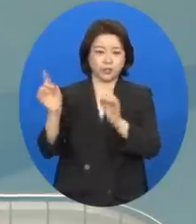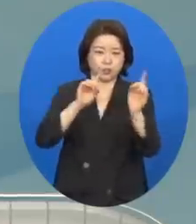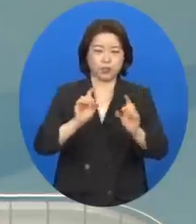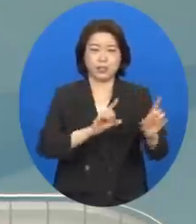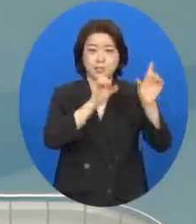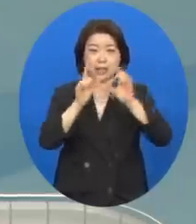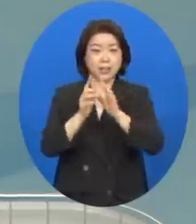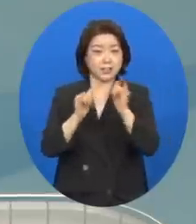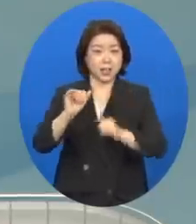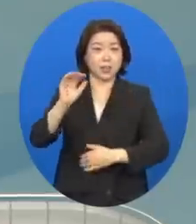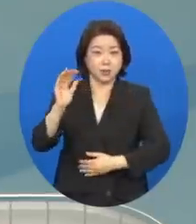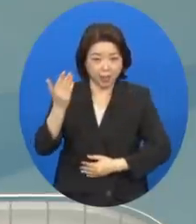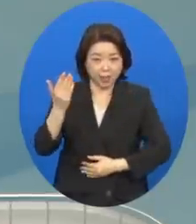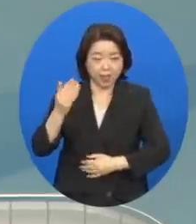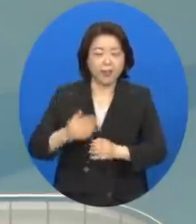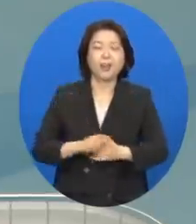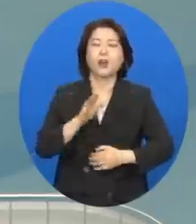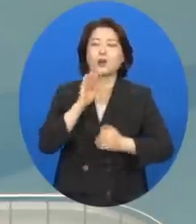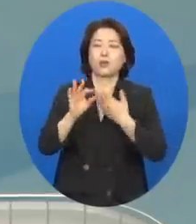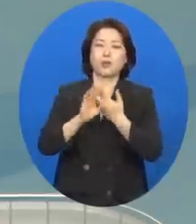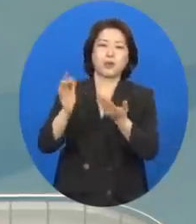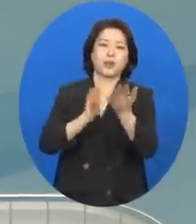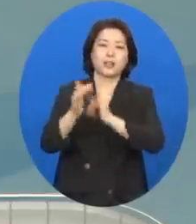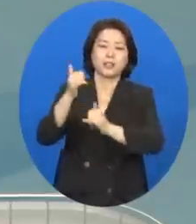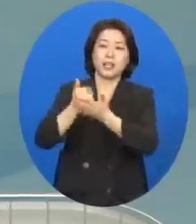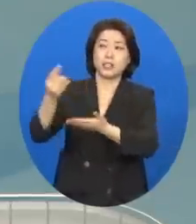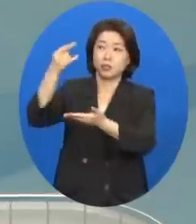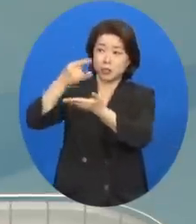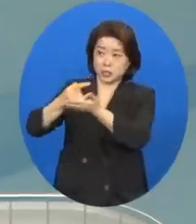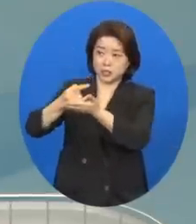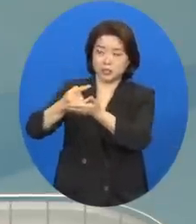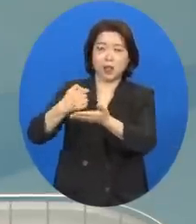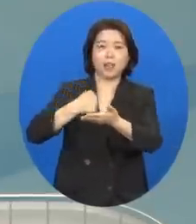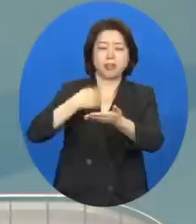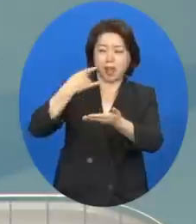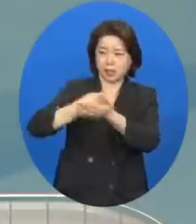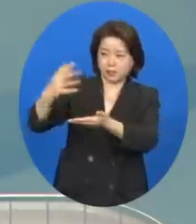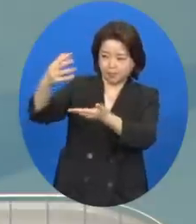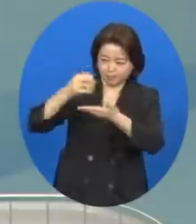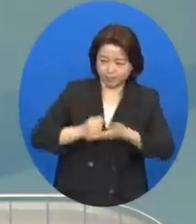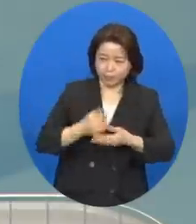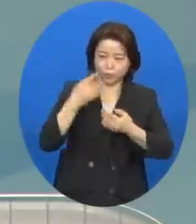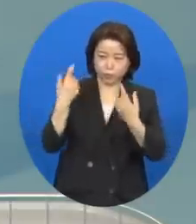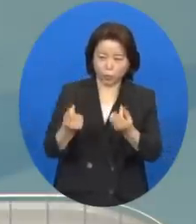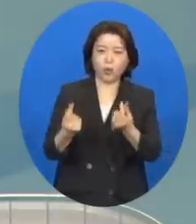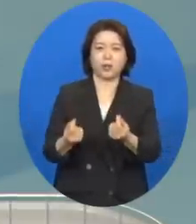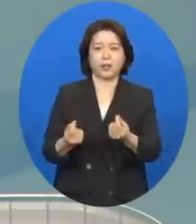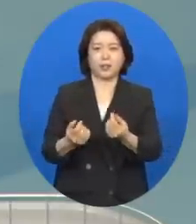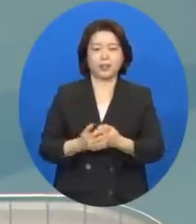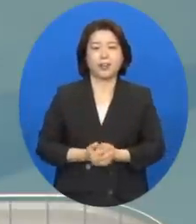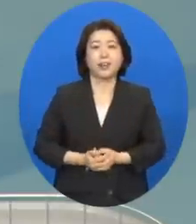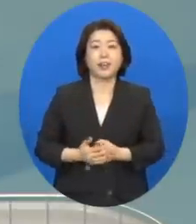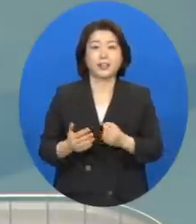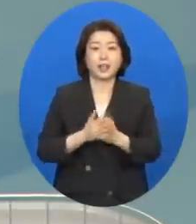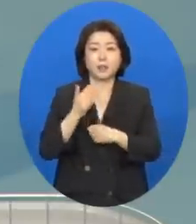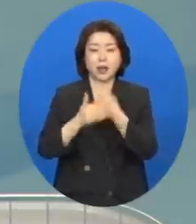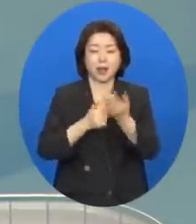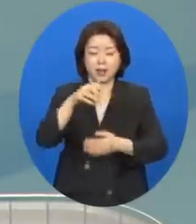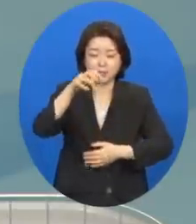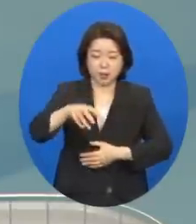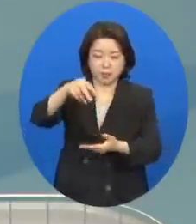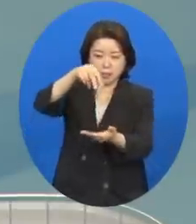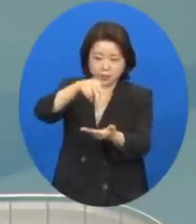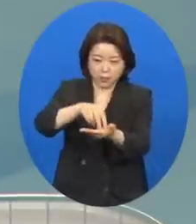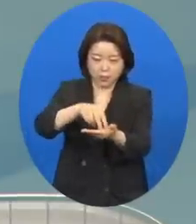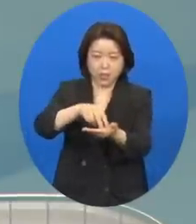되면 예수님의 의가 내 의가 됩니다. 그래서 하나님 앞에 설 때 우리가 의인으로 서게